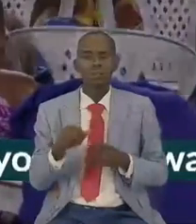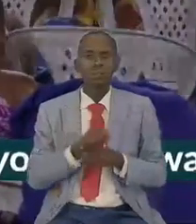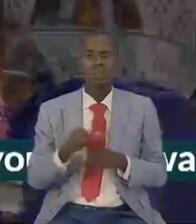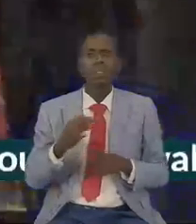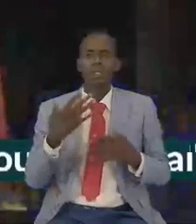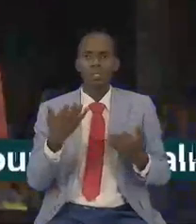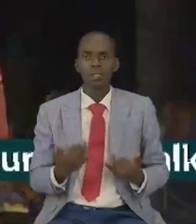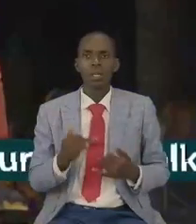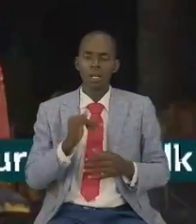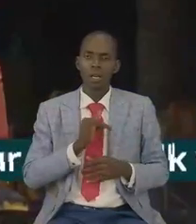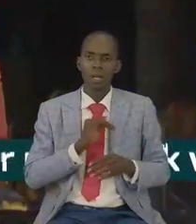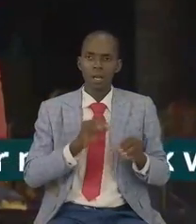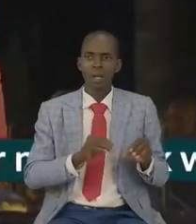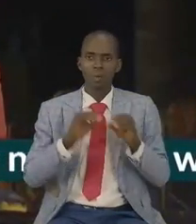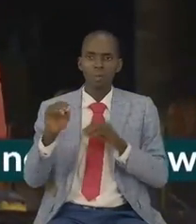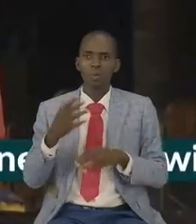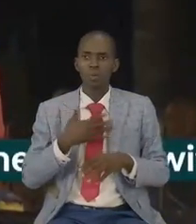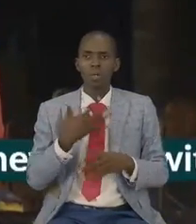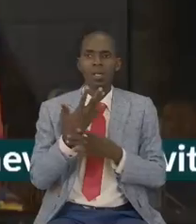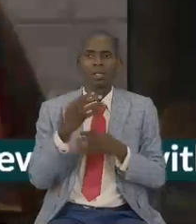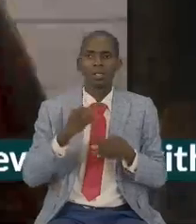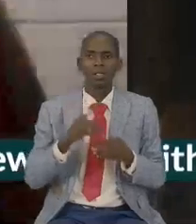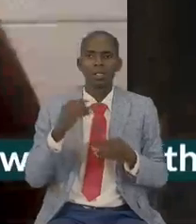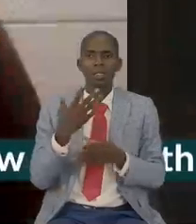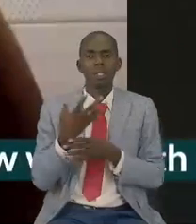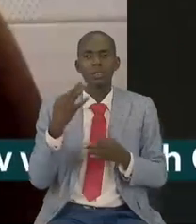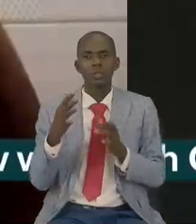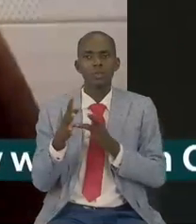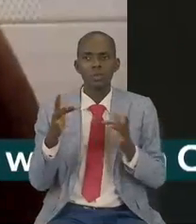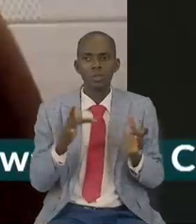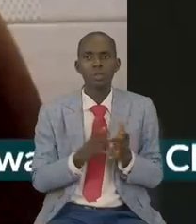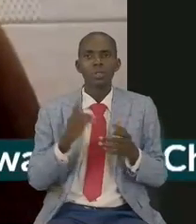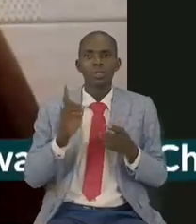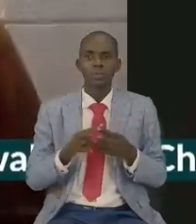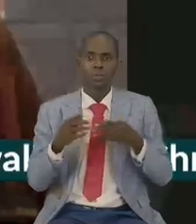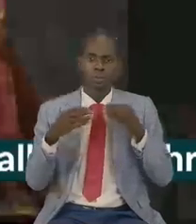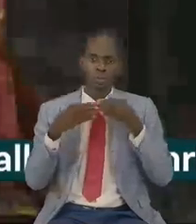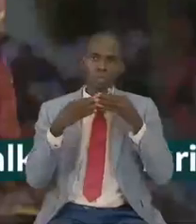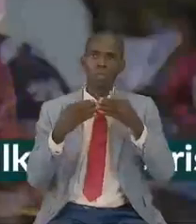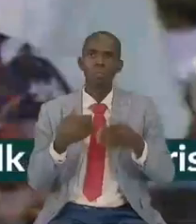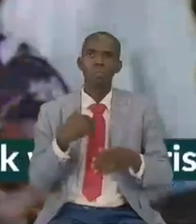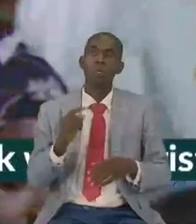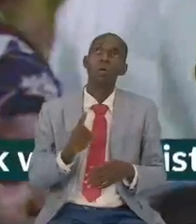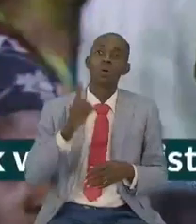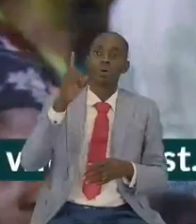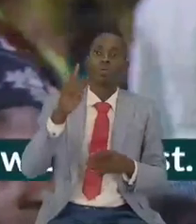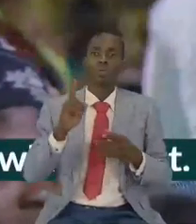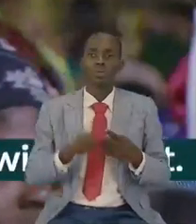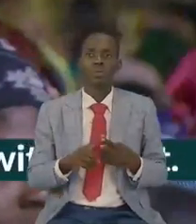Maintenant, je mets ma main dans les mains de Jésus pour qu'il me rattache, qu'il me